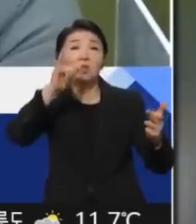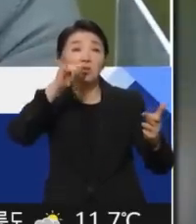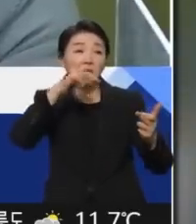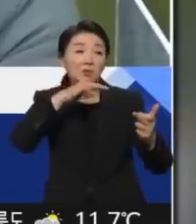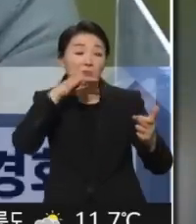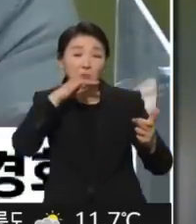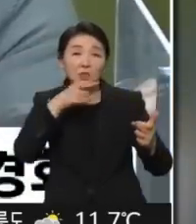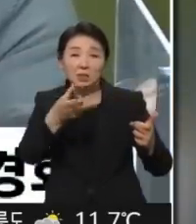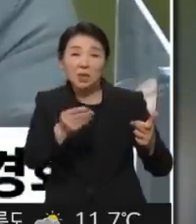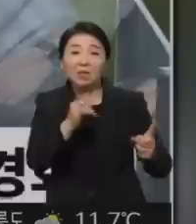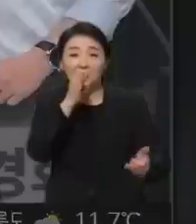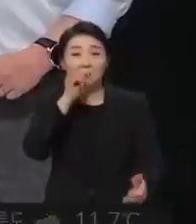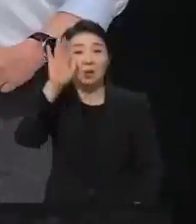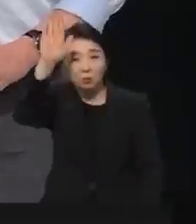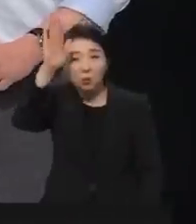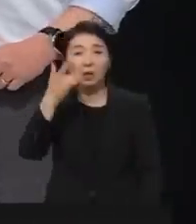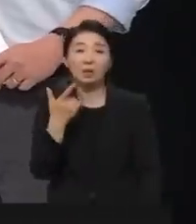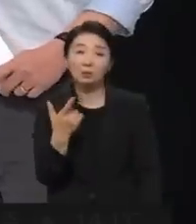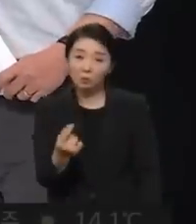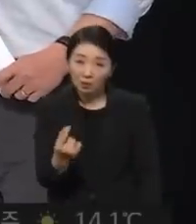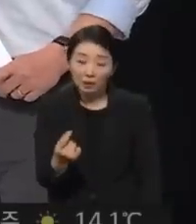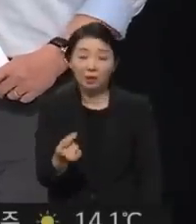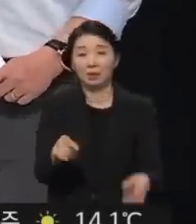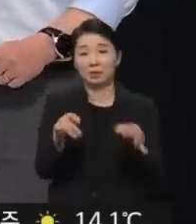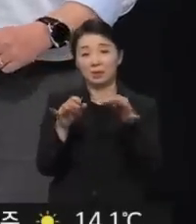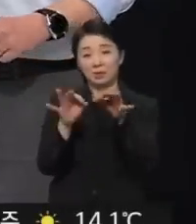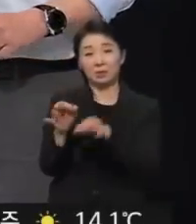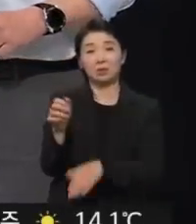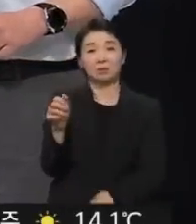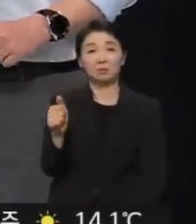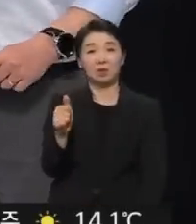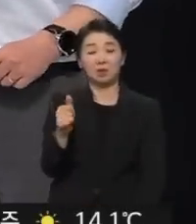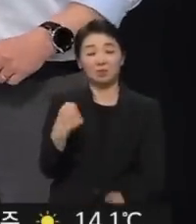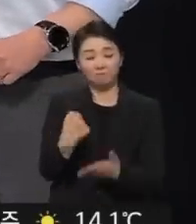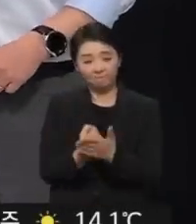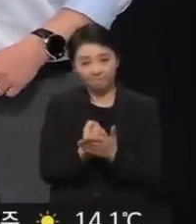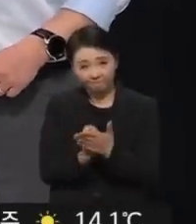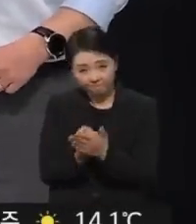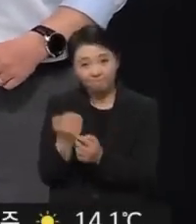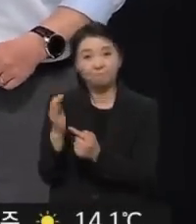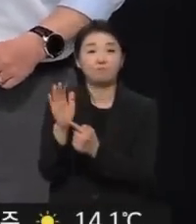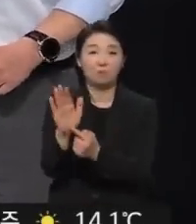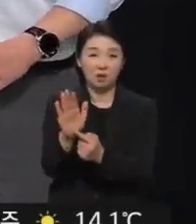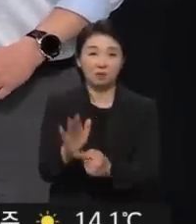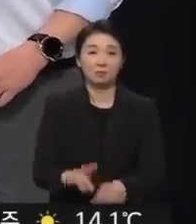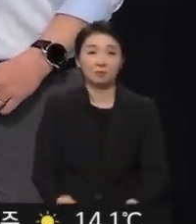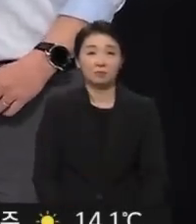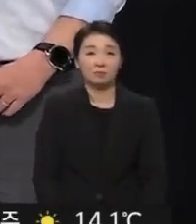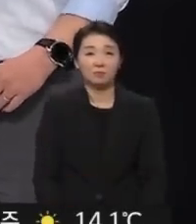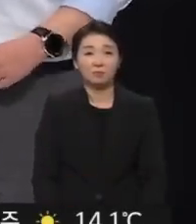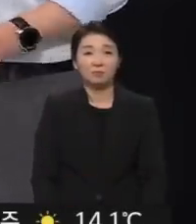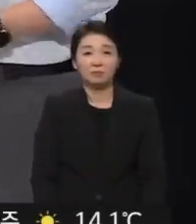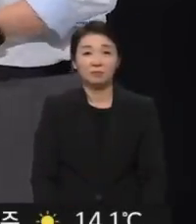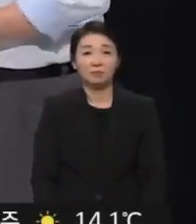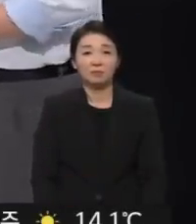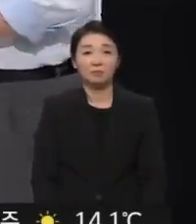들었다는 거. 김 지사는 매우 유감이란 말로 입장을 가름했는데요.